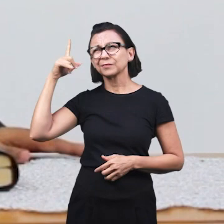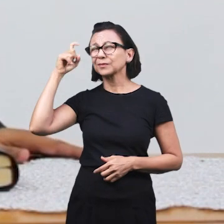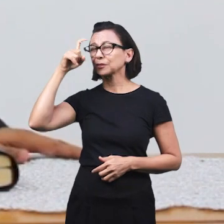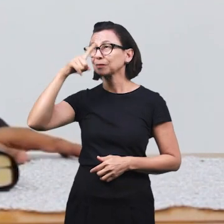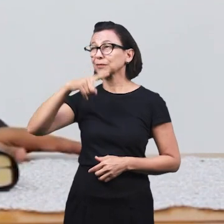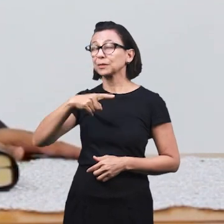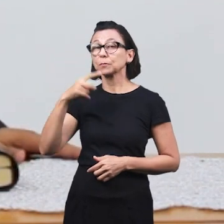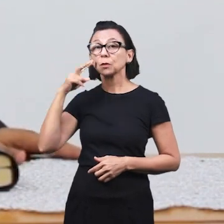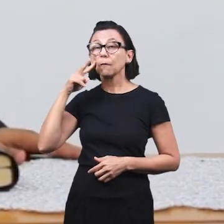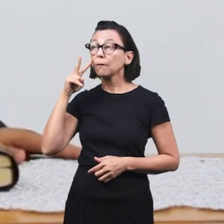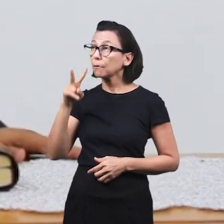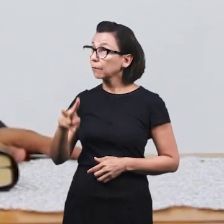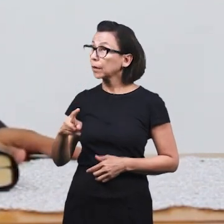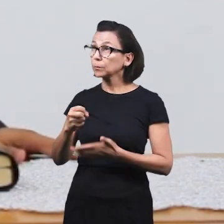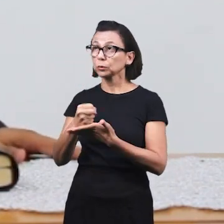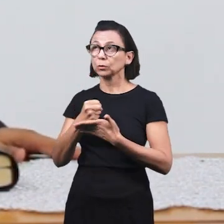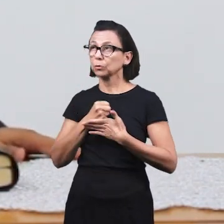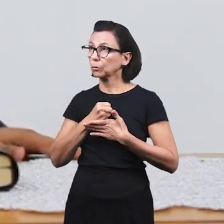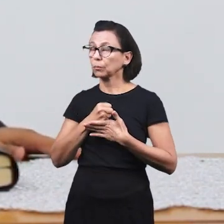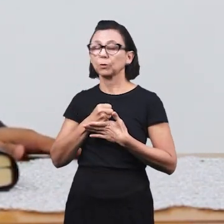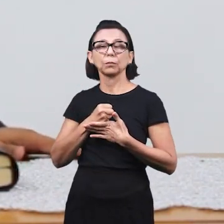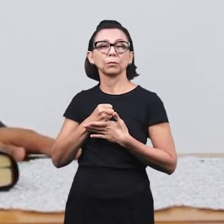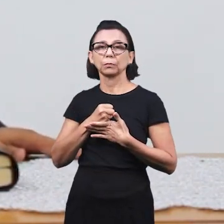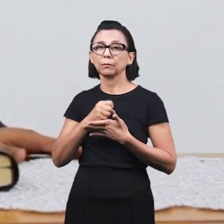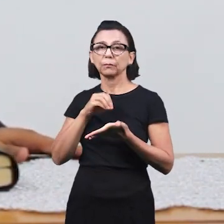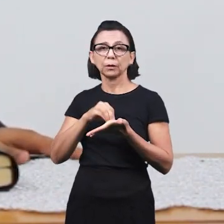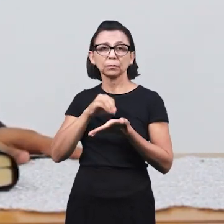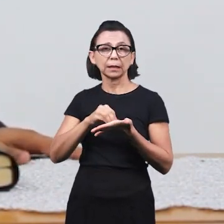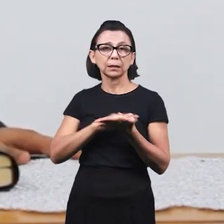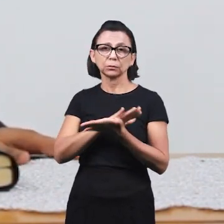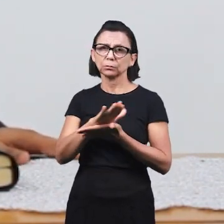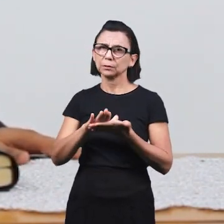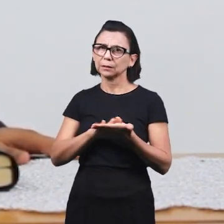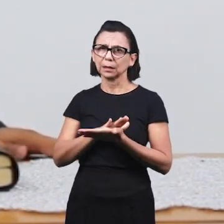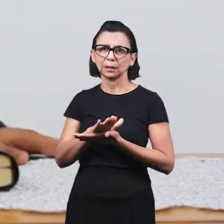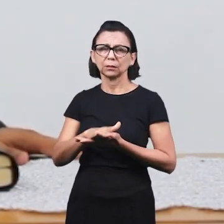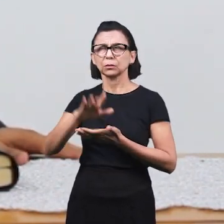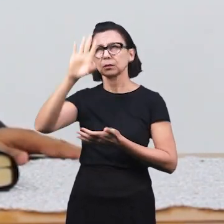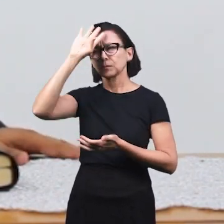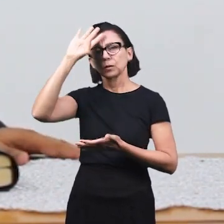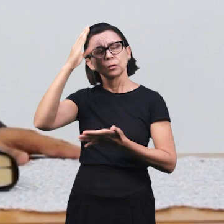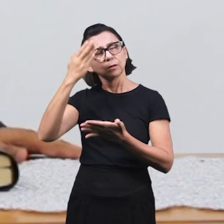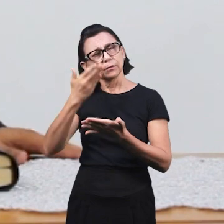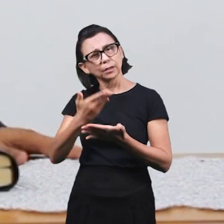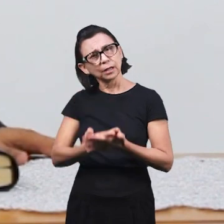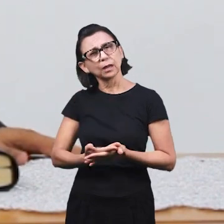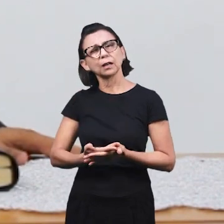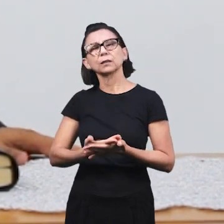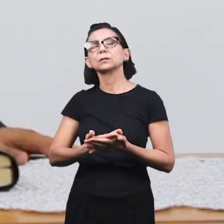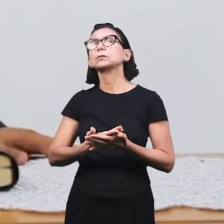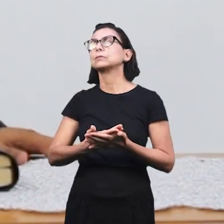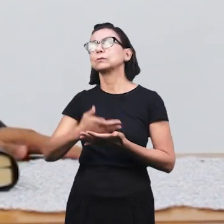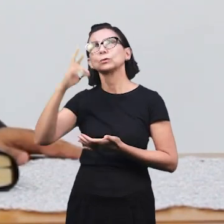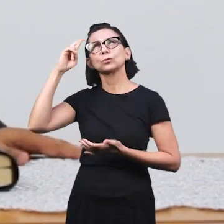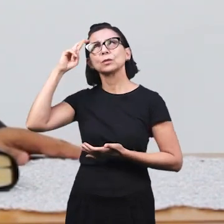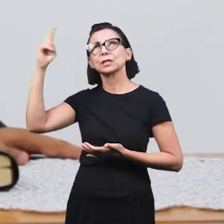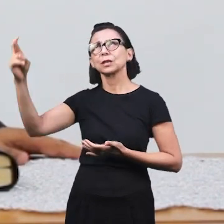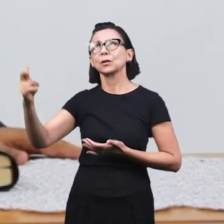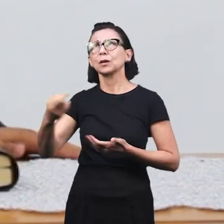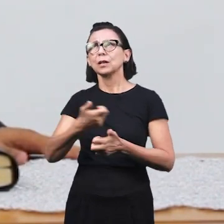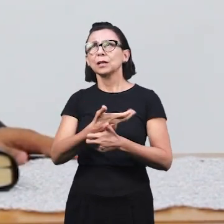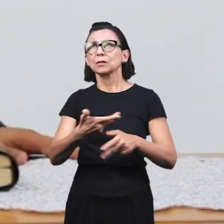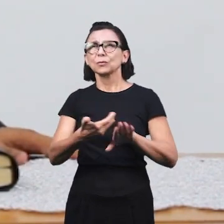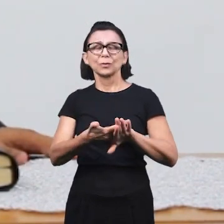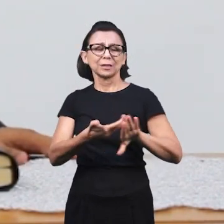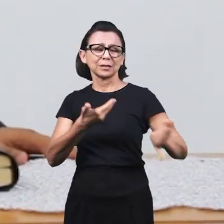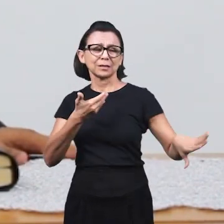на испытания, на борьбу, мы видим помощь, которая приходит от Господа. Мы смотрим ввысь,